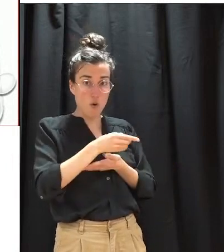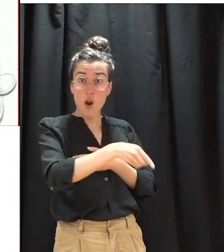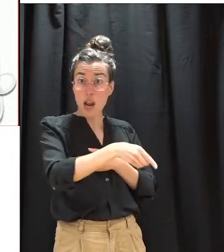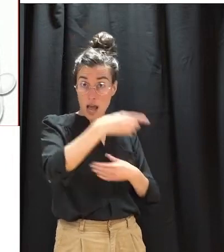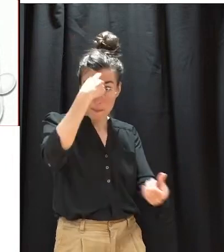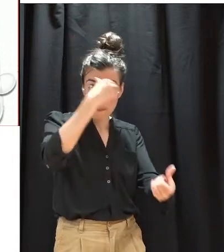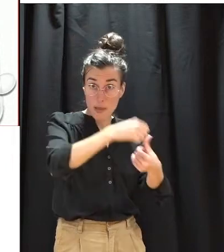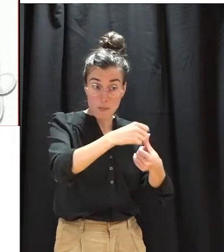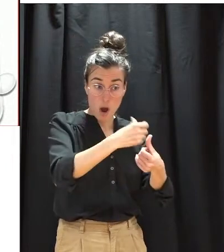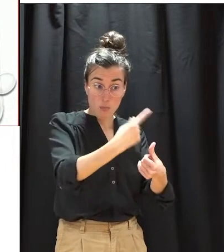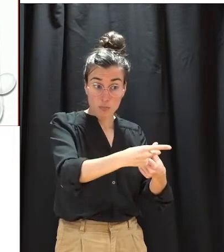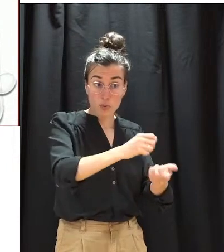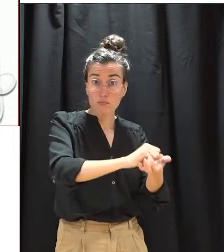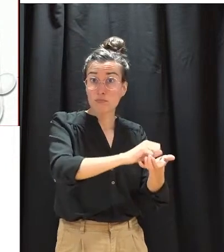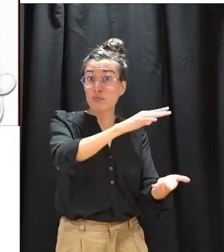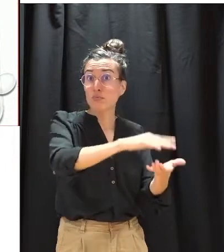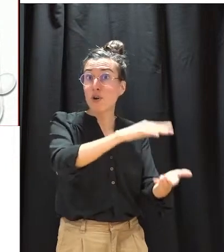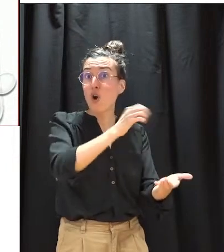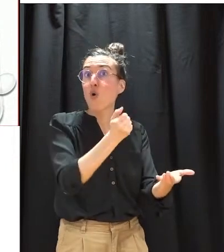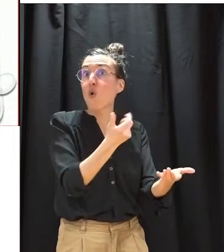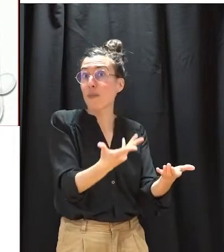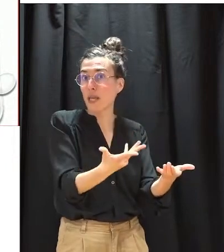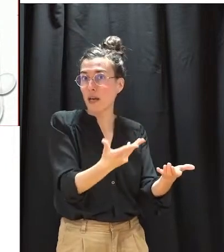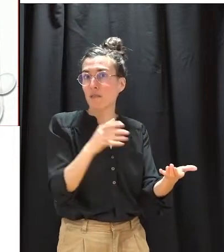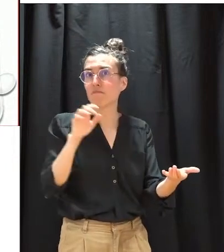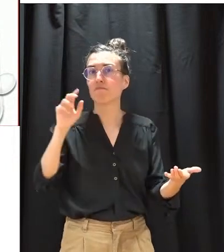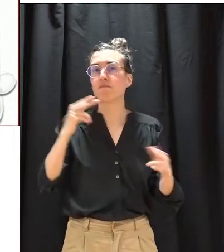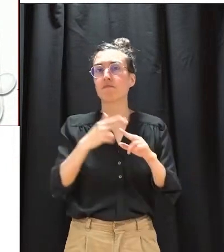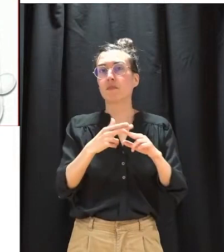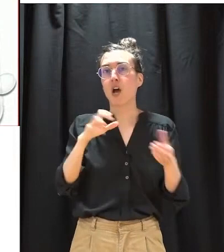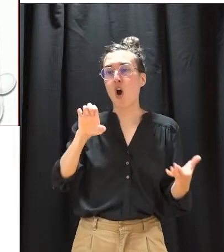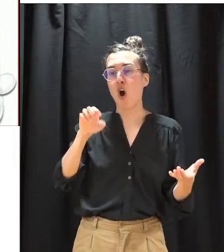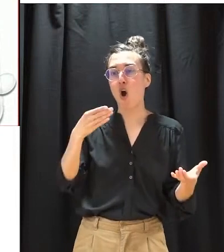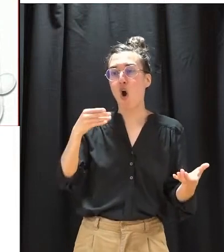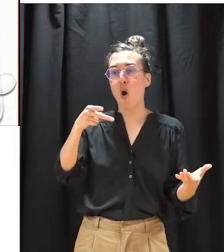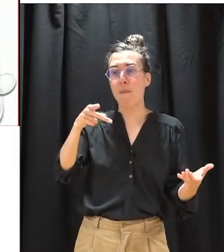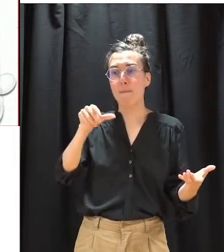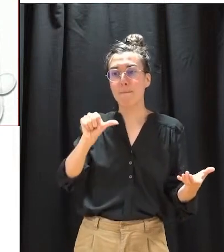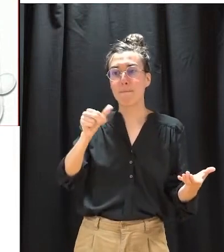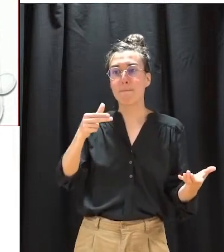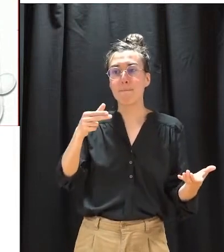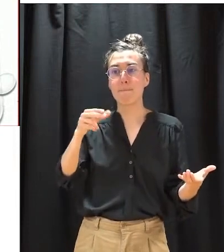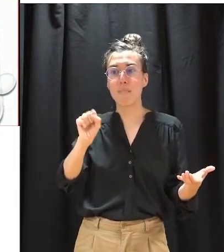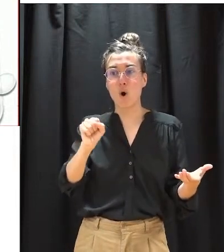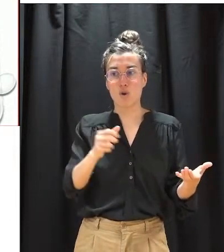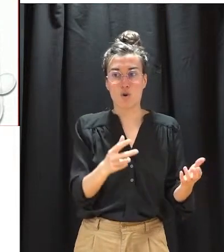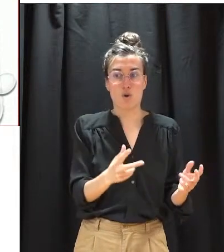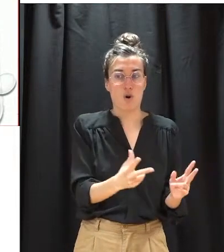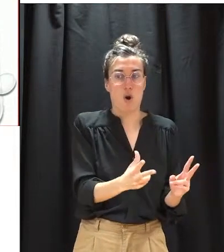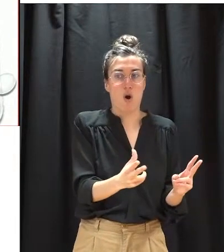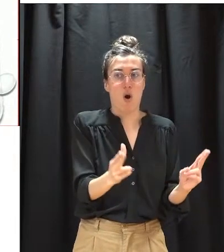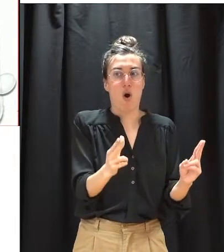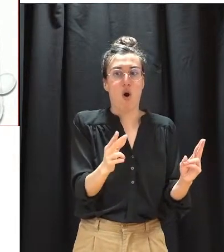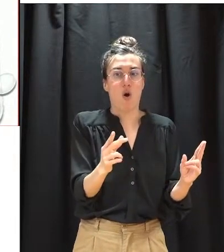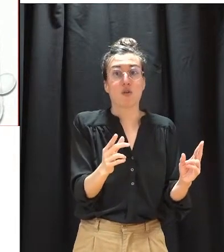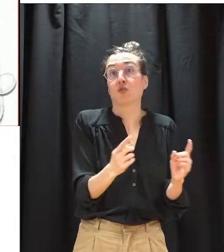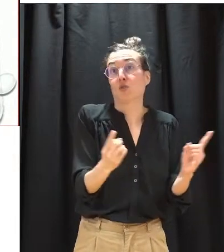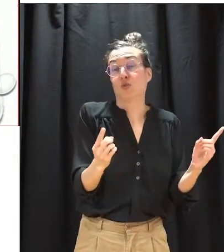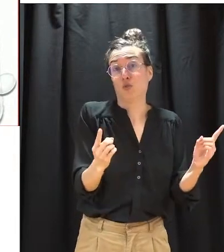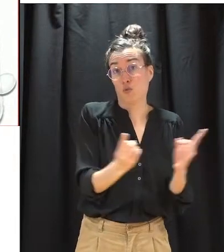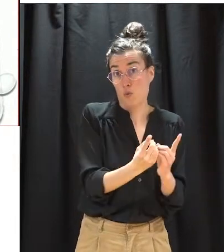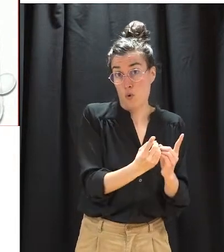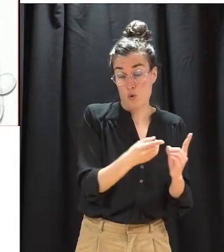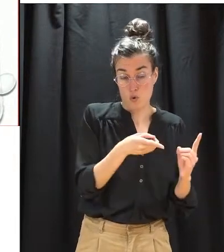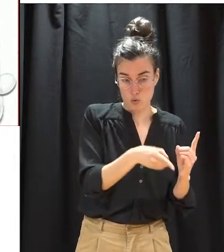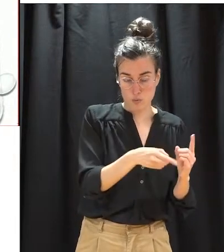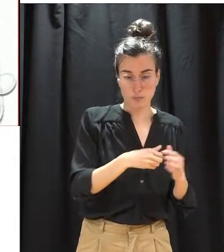temps. Donc cet empan, il va varier en fonction du mode de communication qu'on aura choisi. Donc une personne qui aura